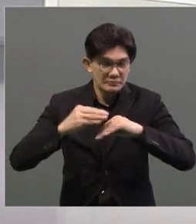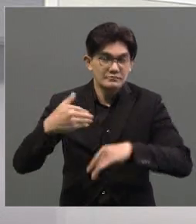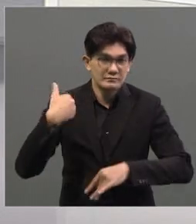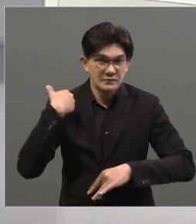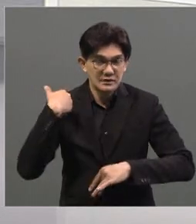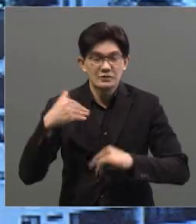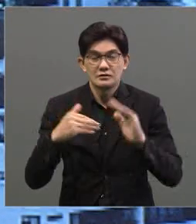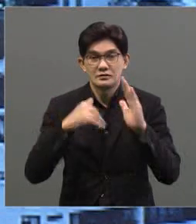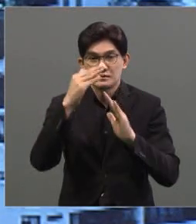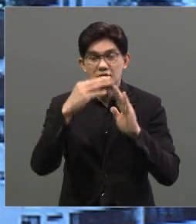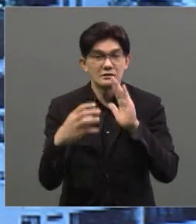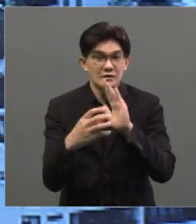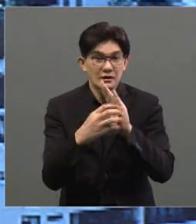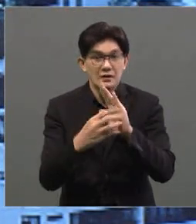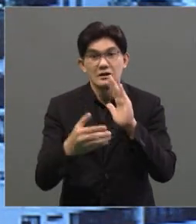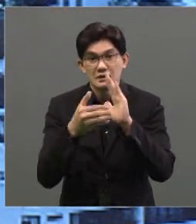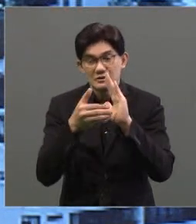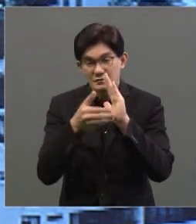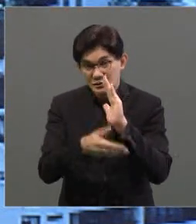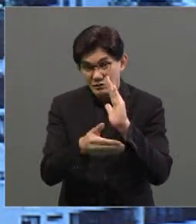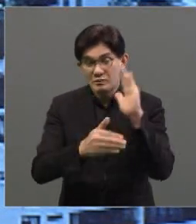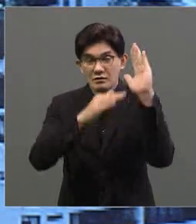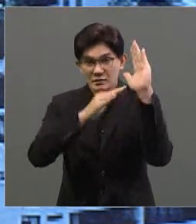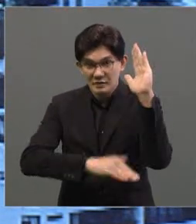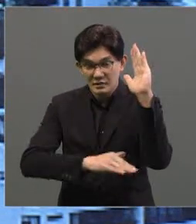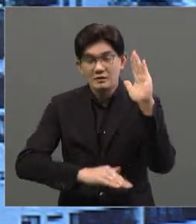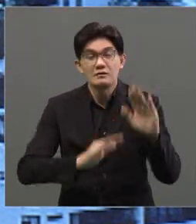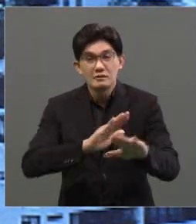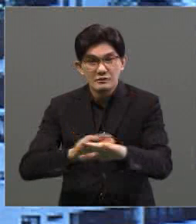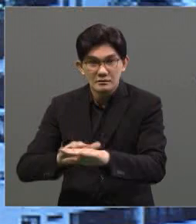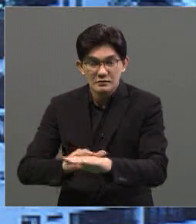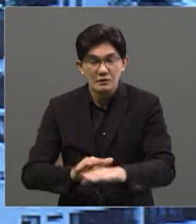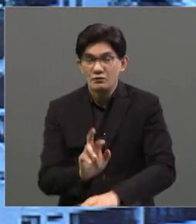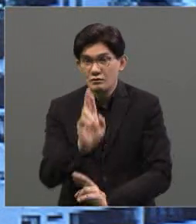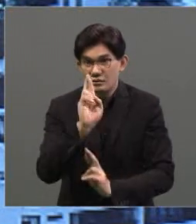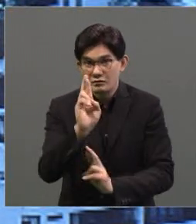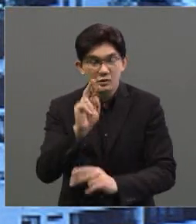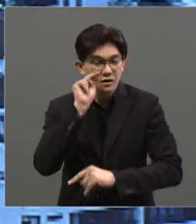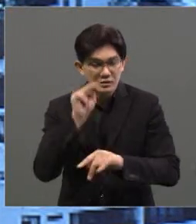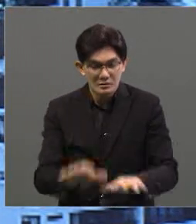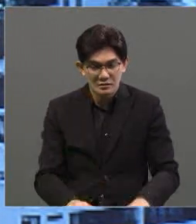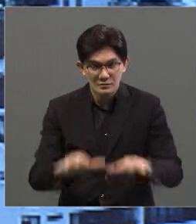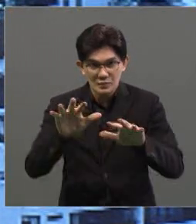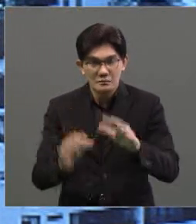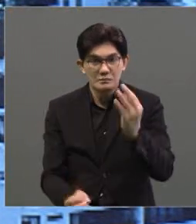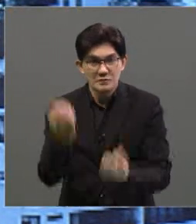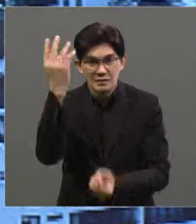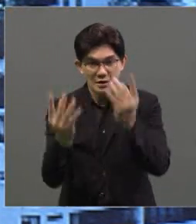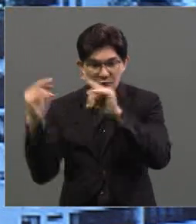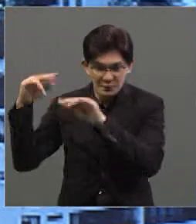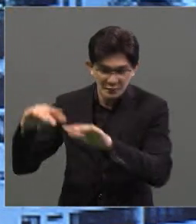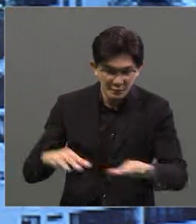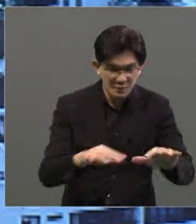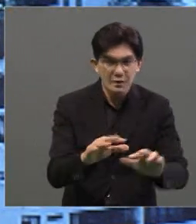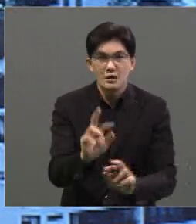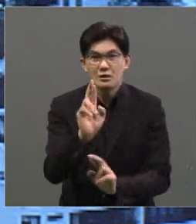างแห่งทั้งภาคเหนือภาคกลางภาคตะวันออกแล้วก็ภาคใต้เนี่ยมีการแจ้งเตือนให้ระมัดระวังเรื่องของน้ำท่วมฉับพลันแล้วก็น้ำป่าไหลหลาก